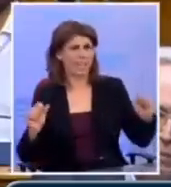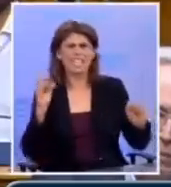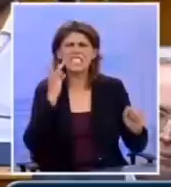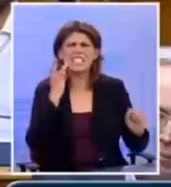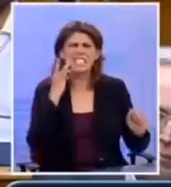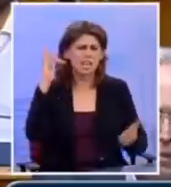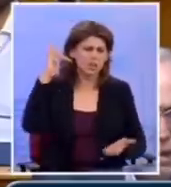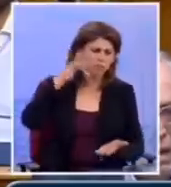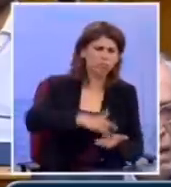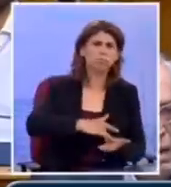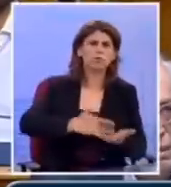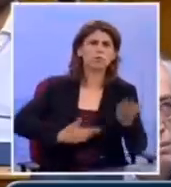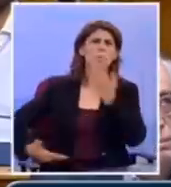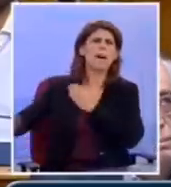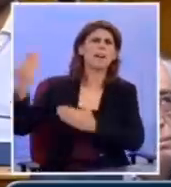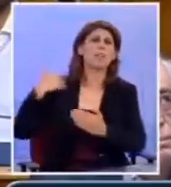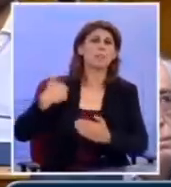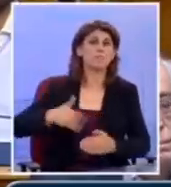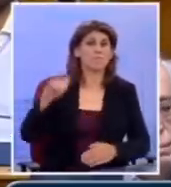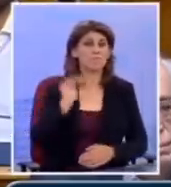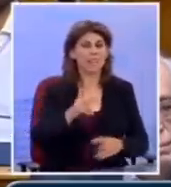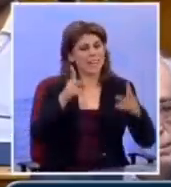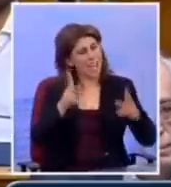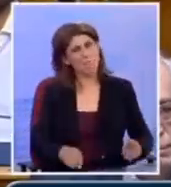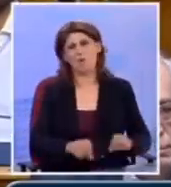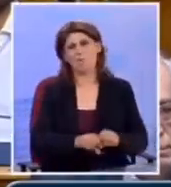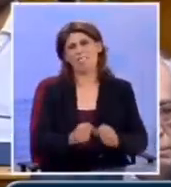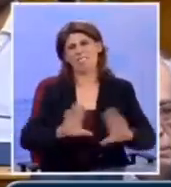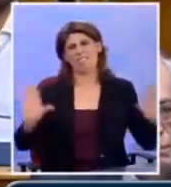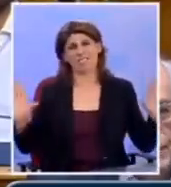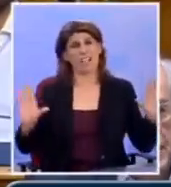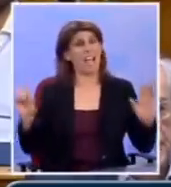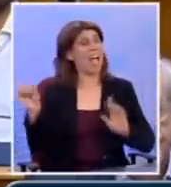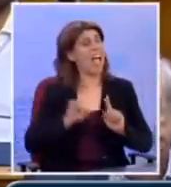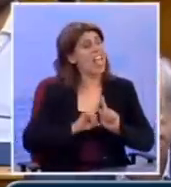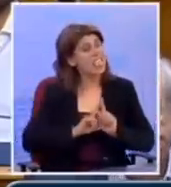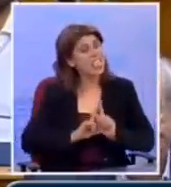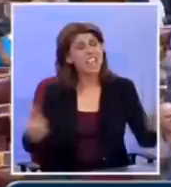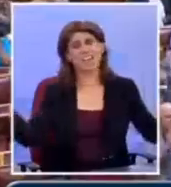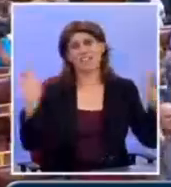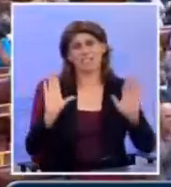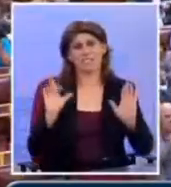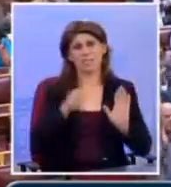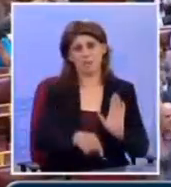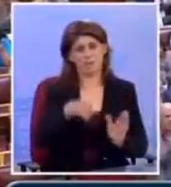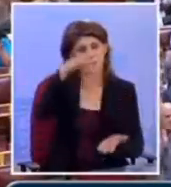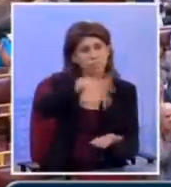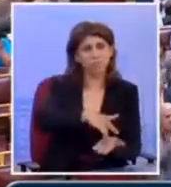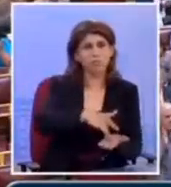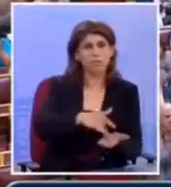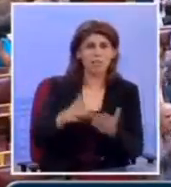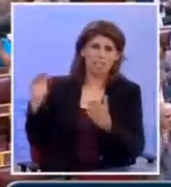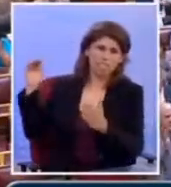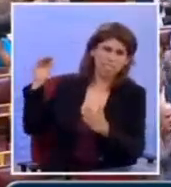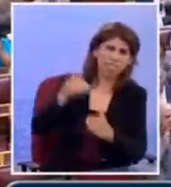πυρήνα του χθες, από τον οποίο σας καλώ να αποκοπείτε. Δεν έχετε εσείς σχέση με αυτόν τον πυρήνα του χθες που έριξε την Ελλάδα